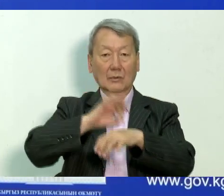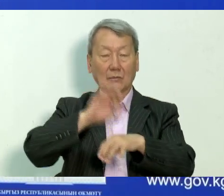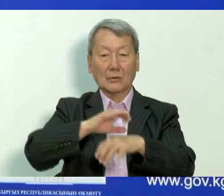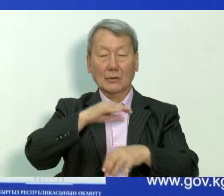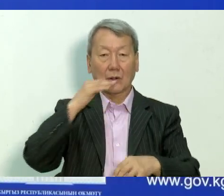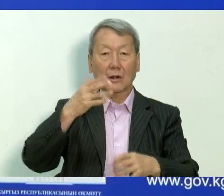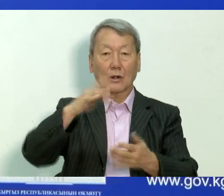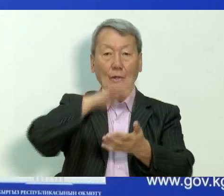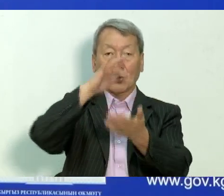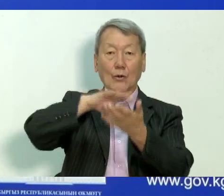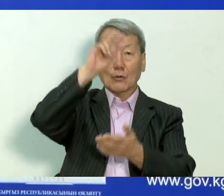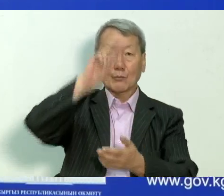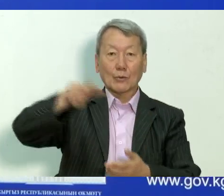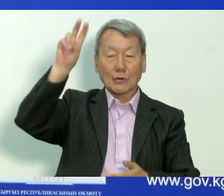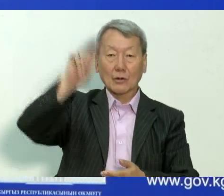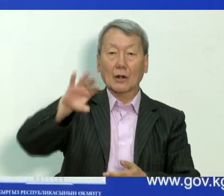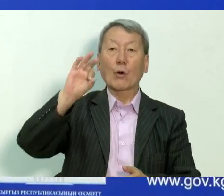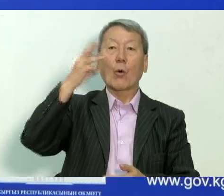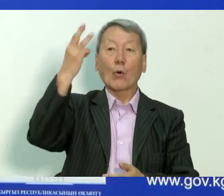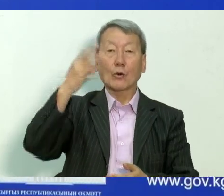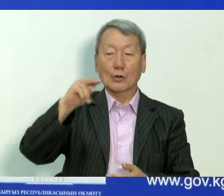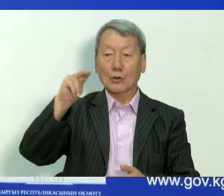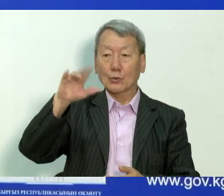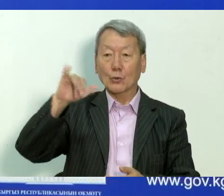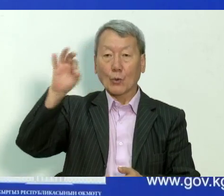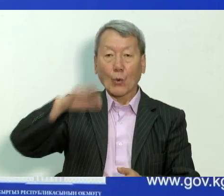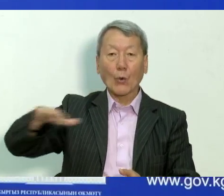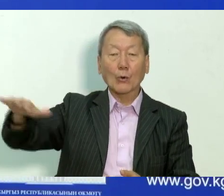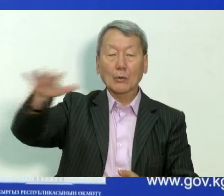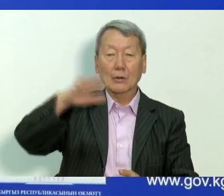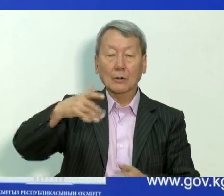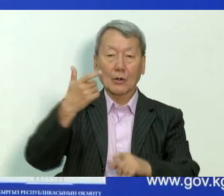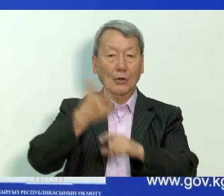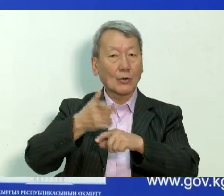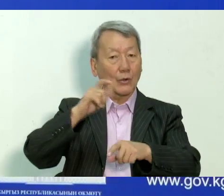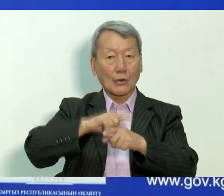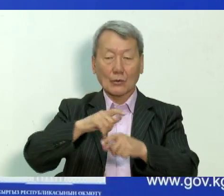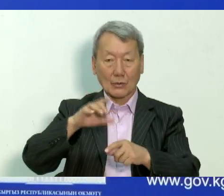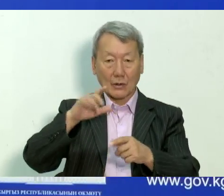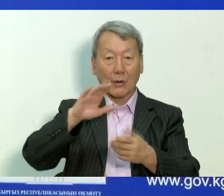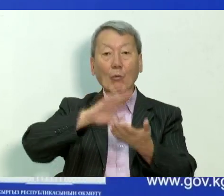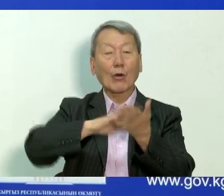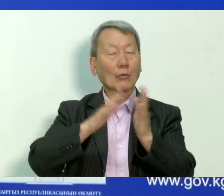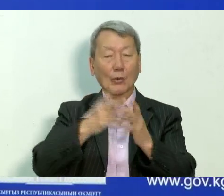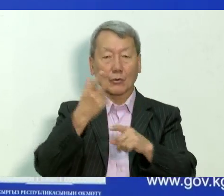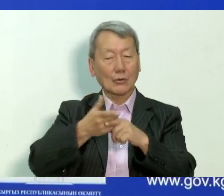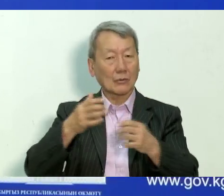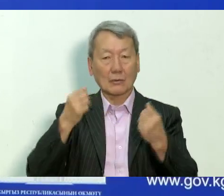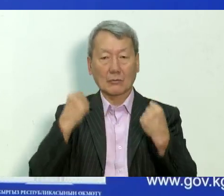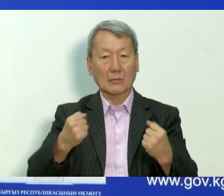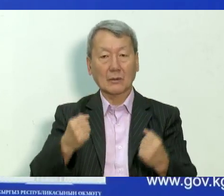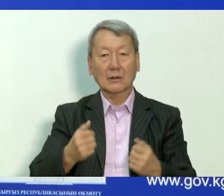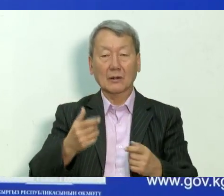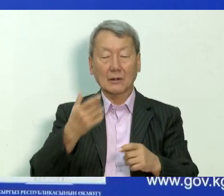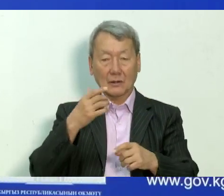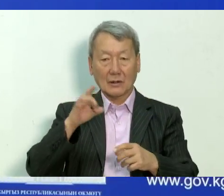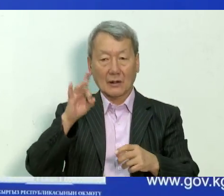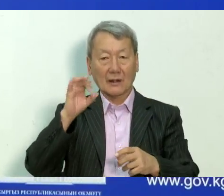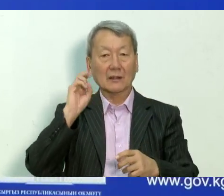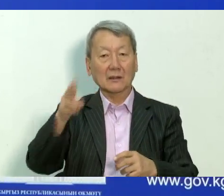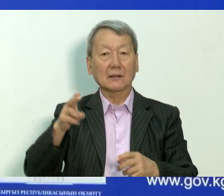Өзгөчө Бишкек, Ош шаарларында жана Чүй областында абал абдан курч болуп турат.